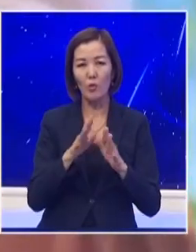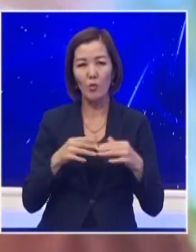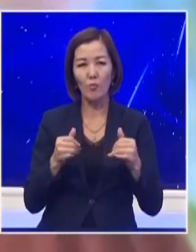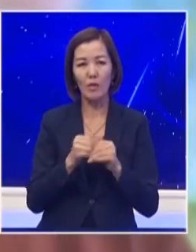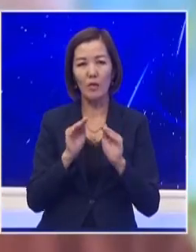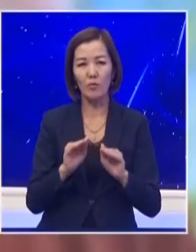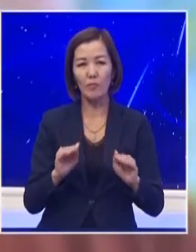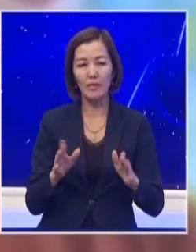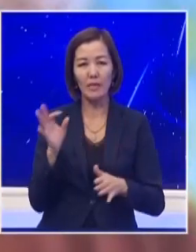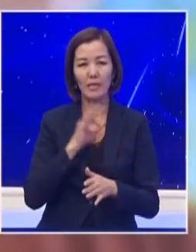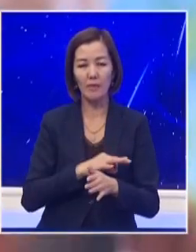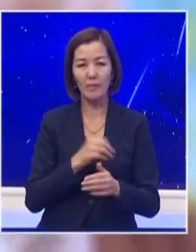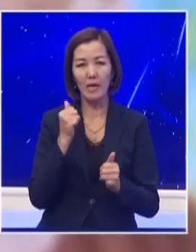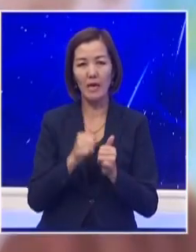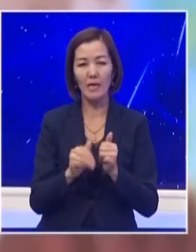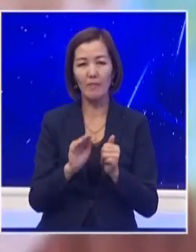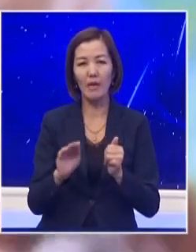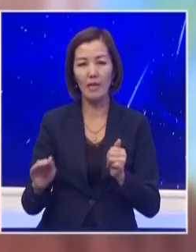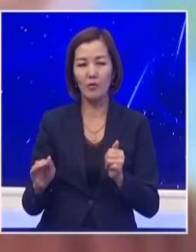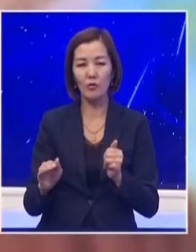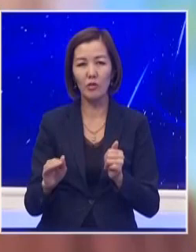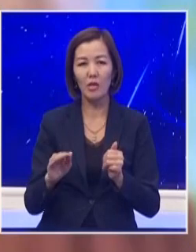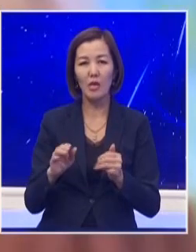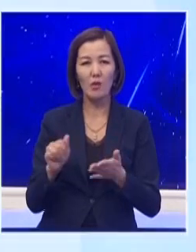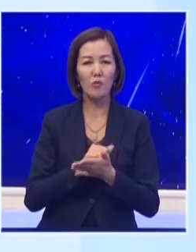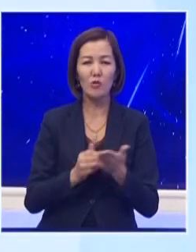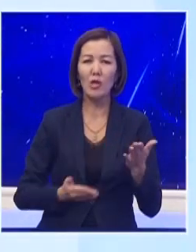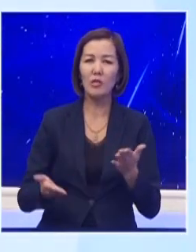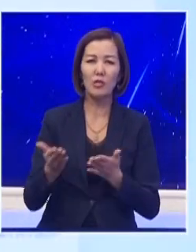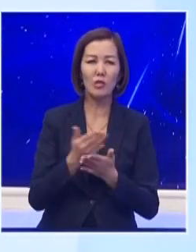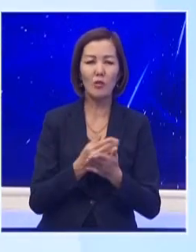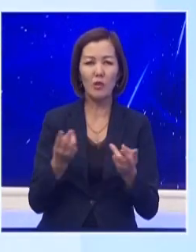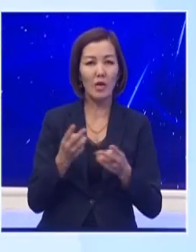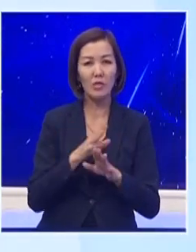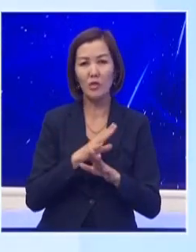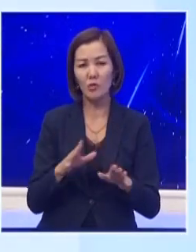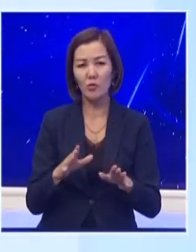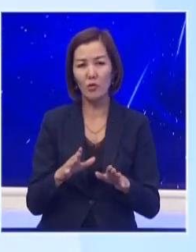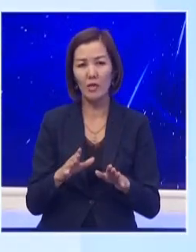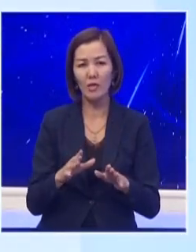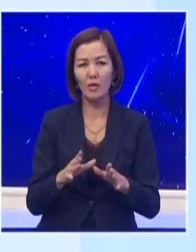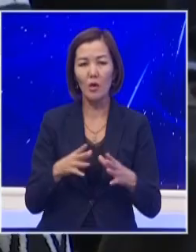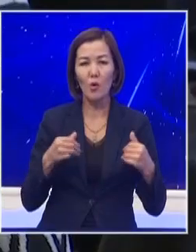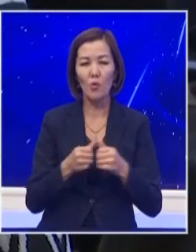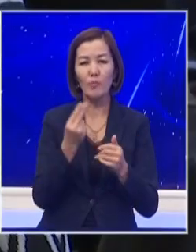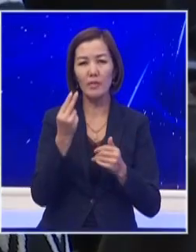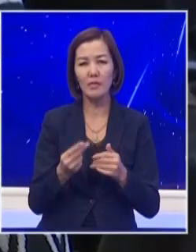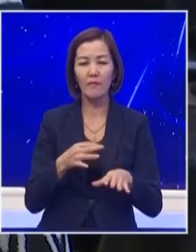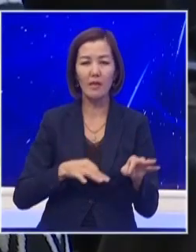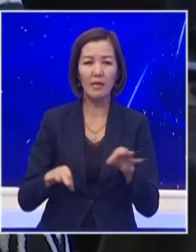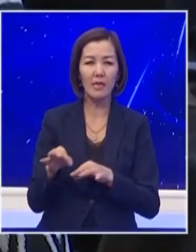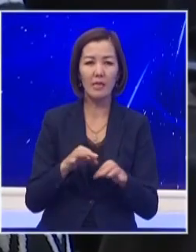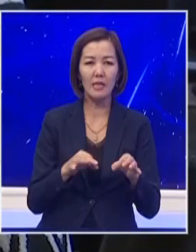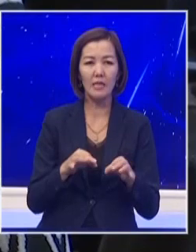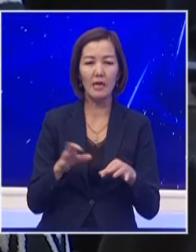үшін тиімді. Олар әр бүлдіршін үшін анықтама жинап, статусын өзгерту үшін жеке өтініш жазбайды. Отбасылық цифрлық картада